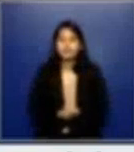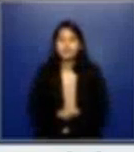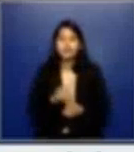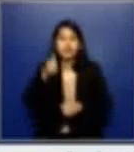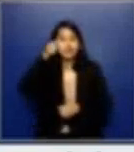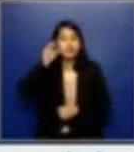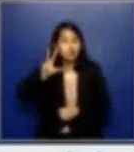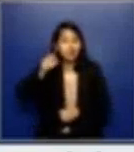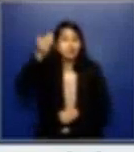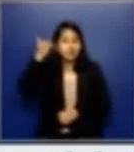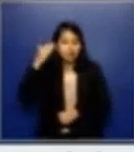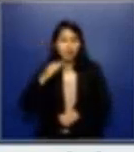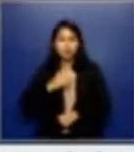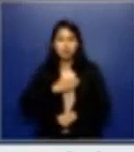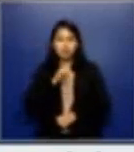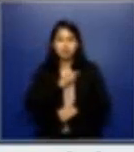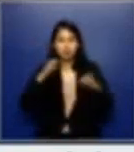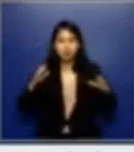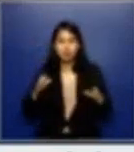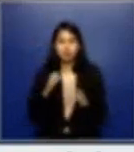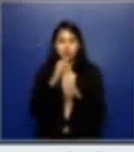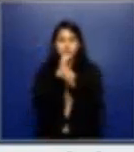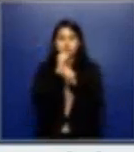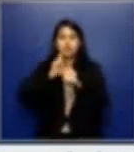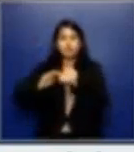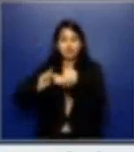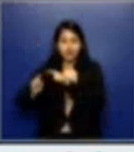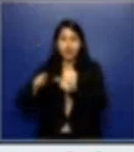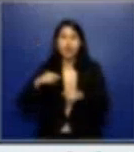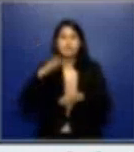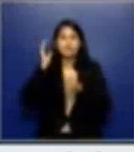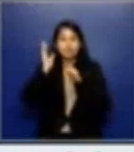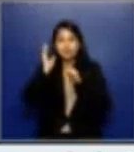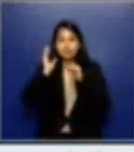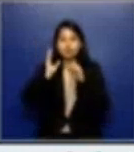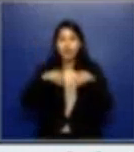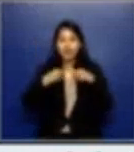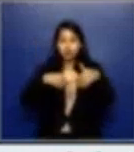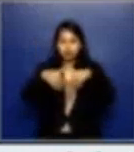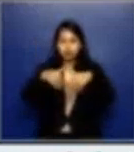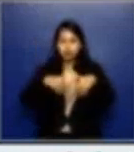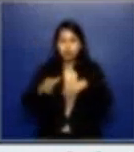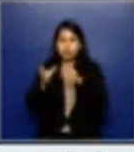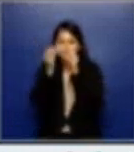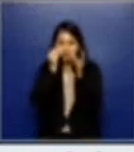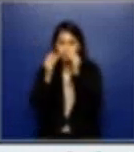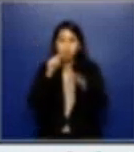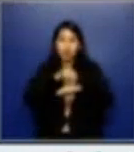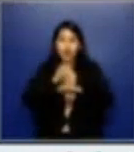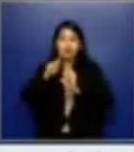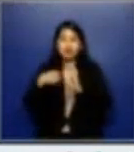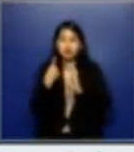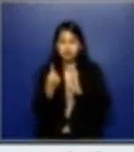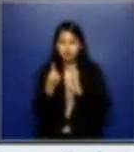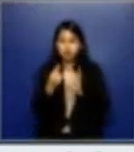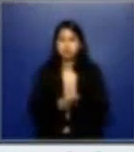ที่ผ่านมาผมจะทำหน้าที่สรุปกลุ่มก้อนความคิดเห็นตอบโจทย์อย่างนี้ให้ชาวบ้านฟังในเวลา1ชั่วโมงถ้